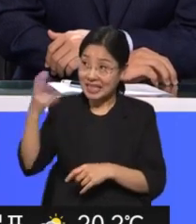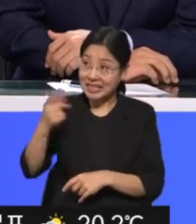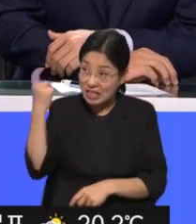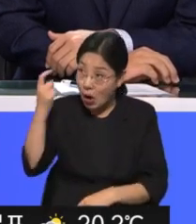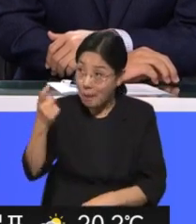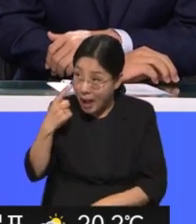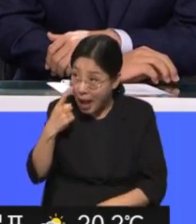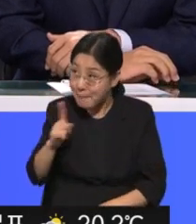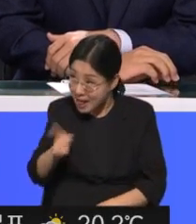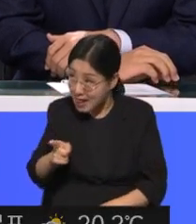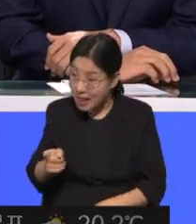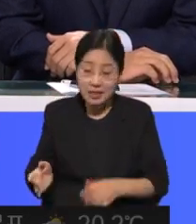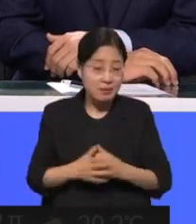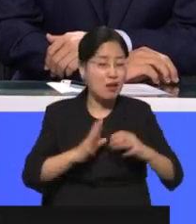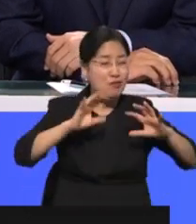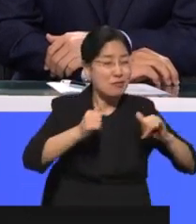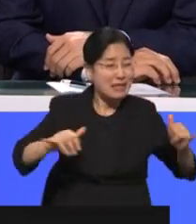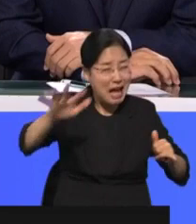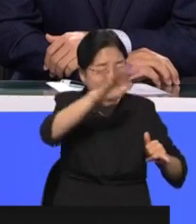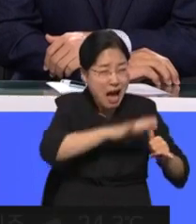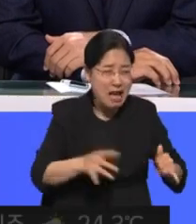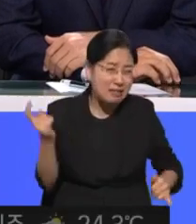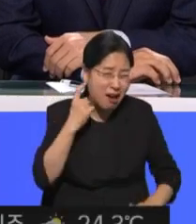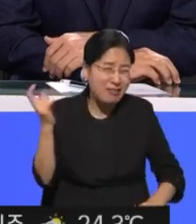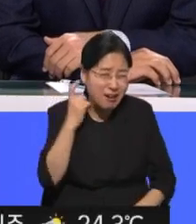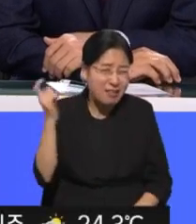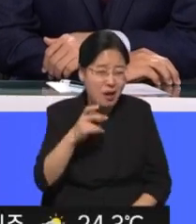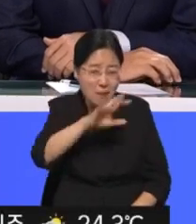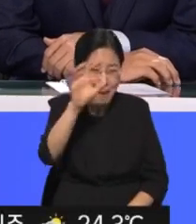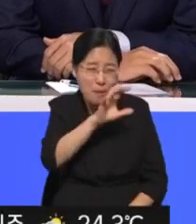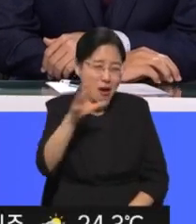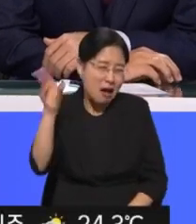국민이 대통령 욕한 거 무한반복 듣는 중입니다.